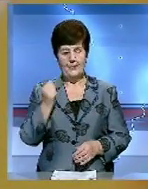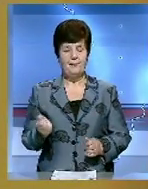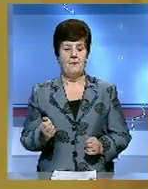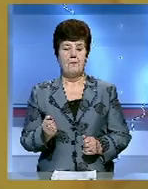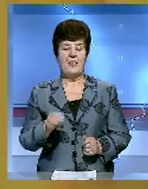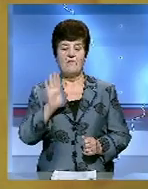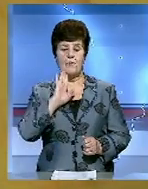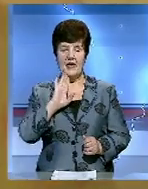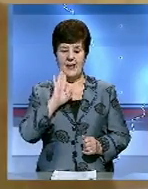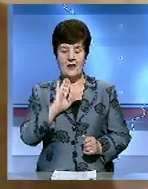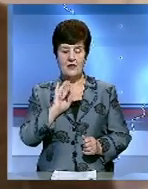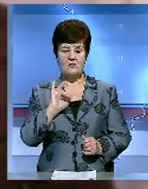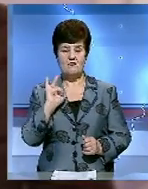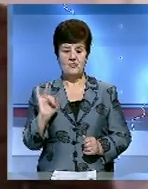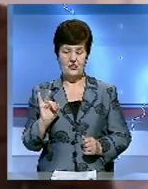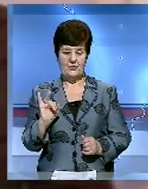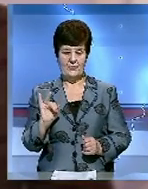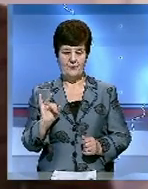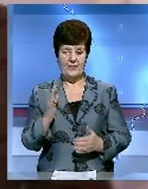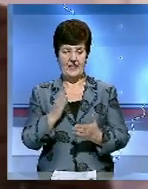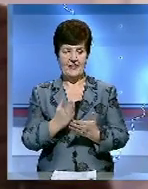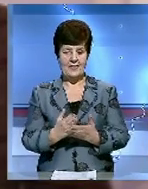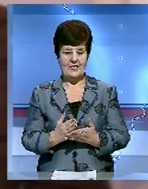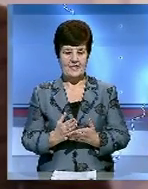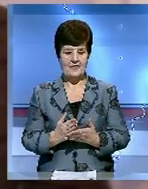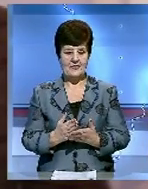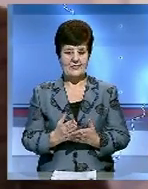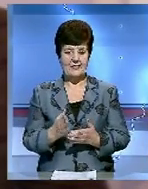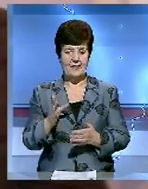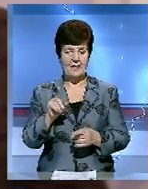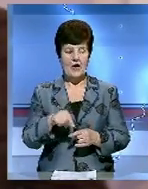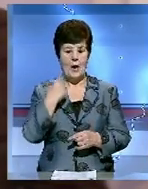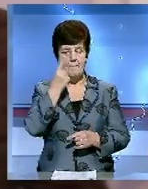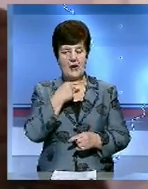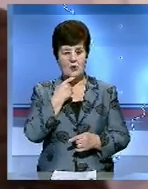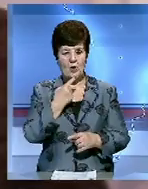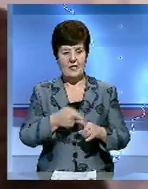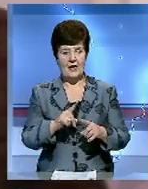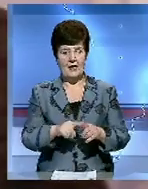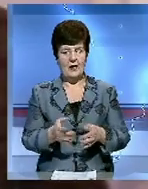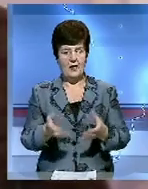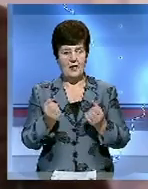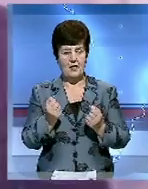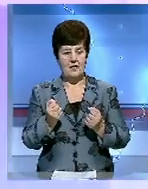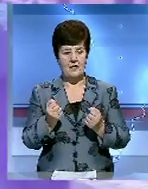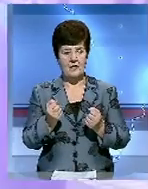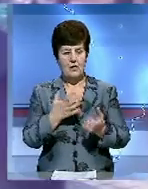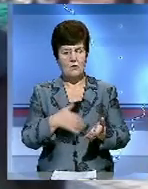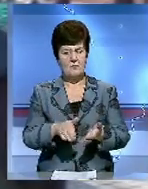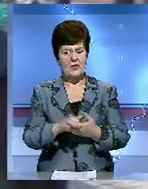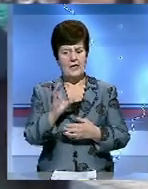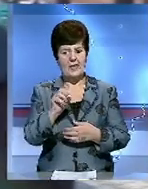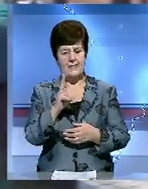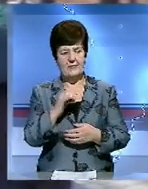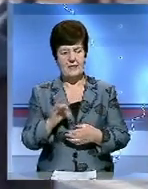femeile, și este important de subliniat inclusiv persoanele care sunt asociate cu comunitatea LGBT. În ce